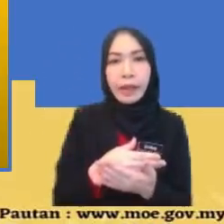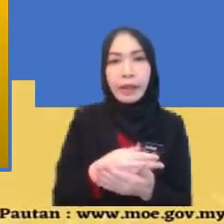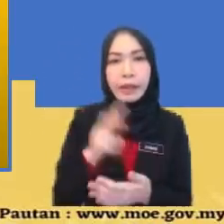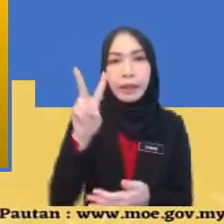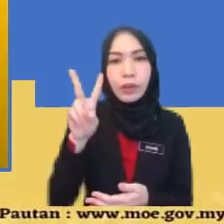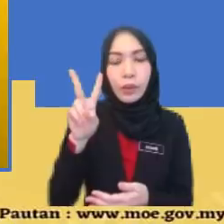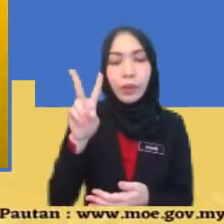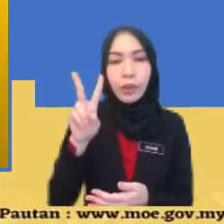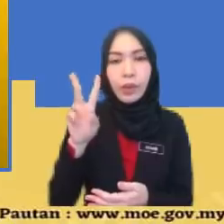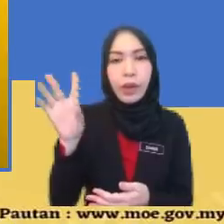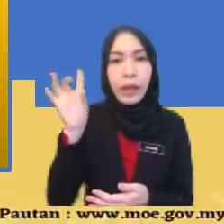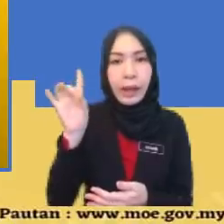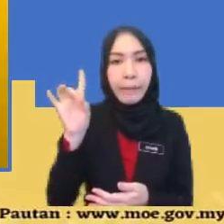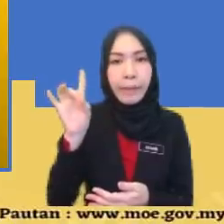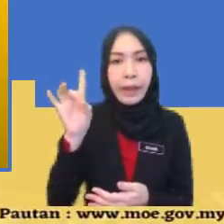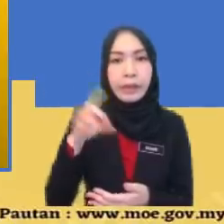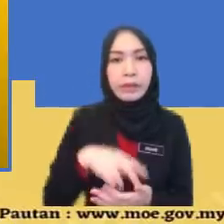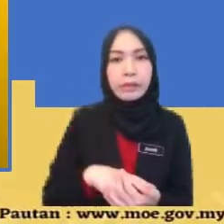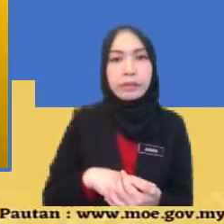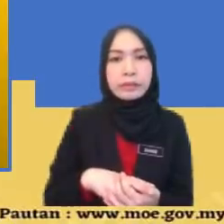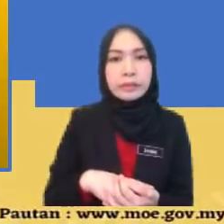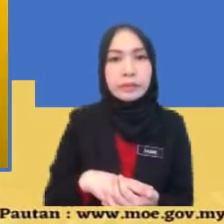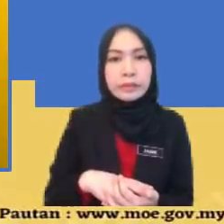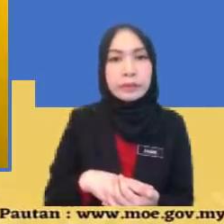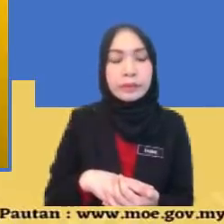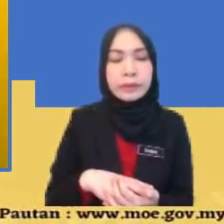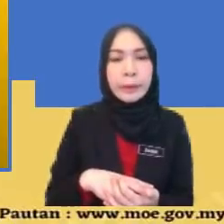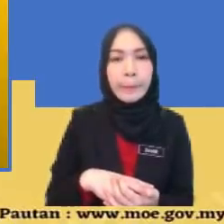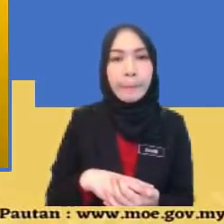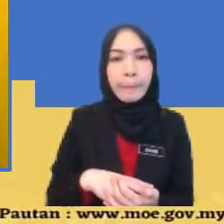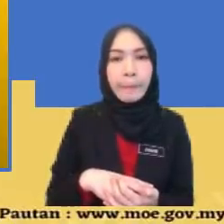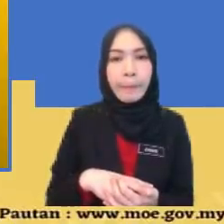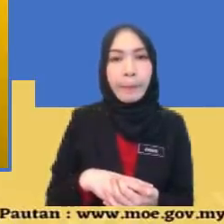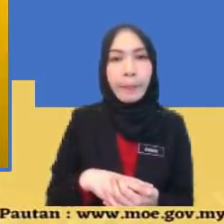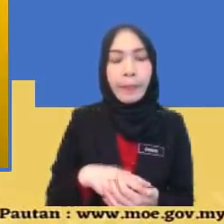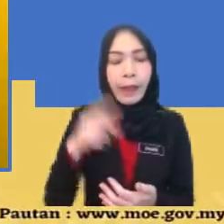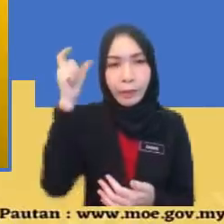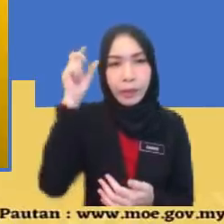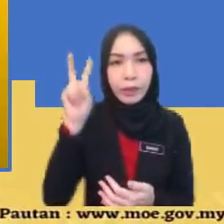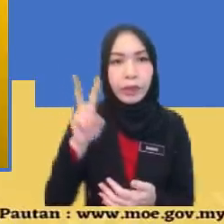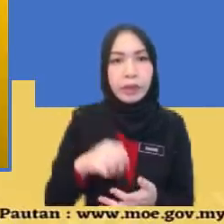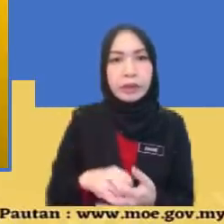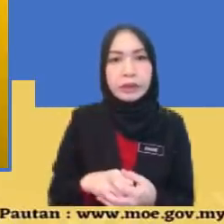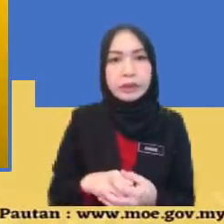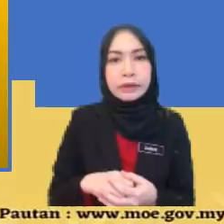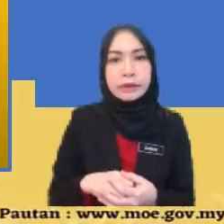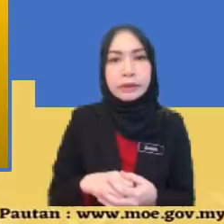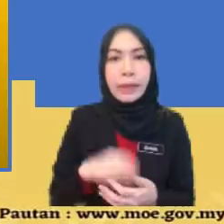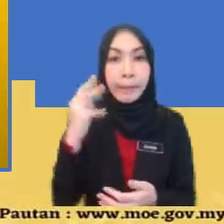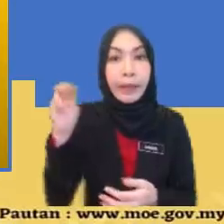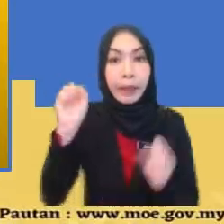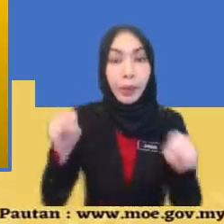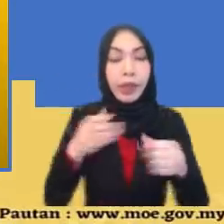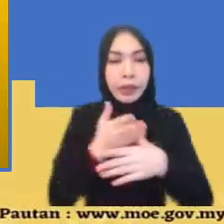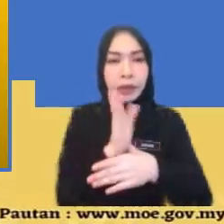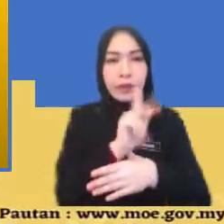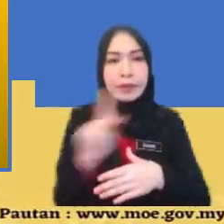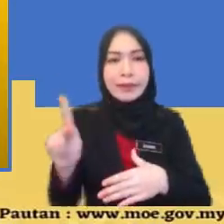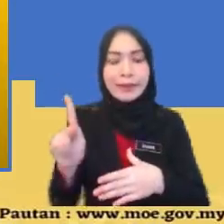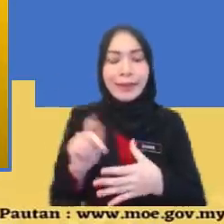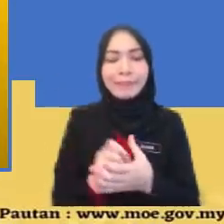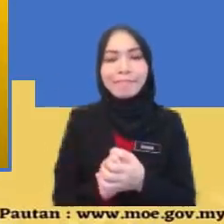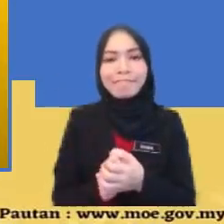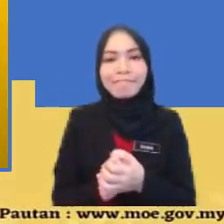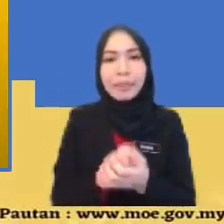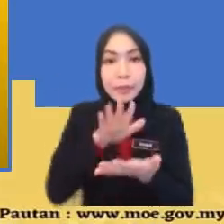kelas peralihan mereka akan merusakkan pembelajaran kliklm tahun 2021 dalam tempo ini